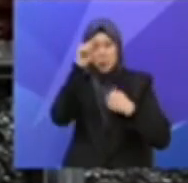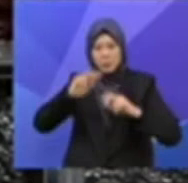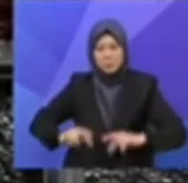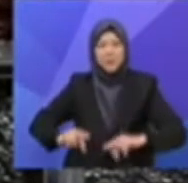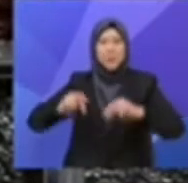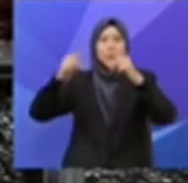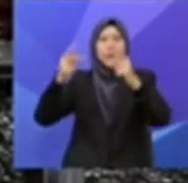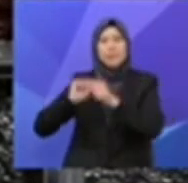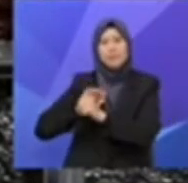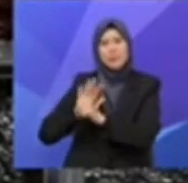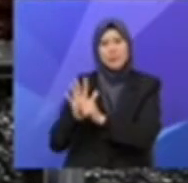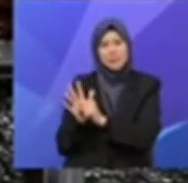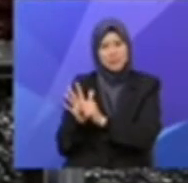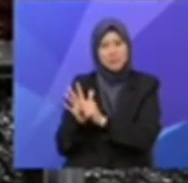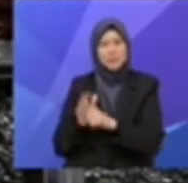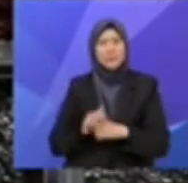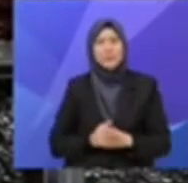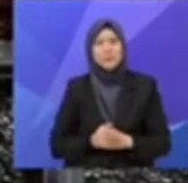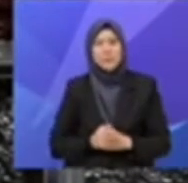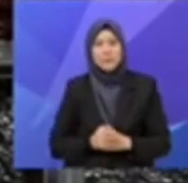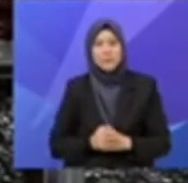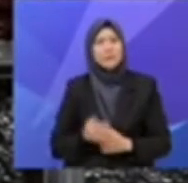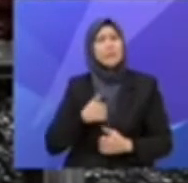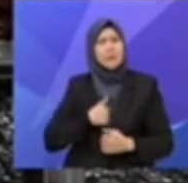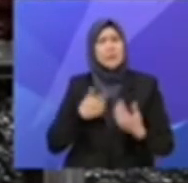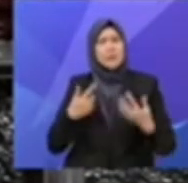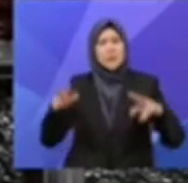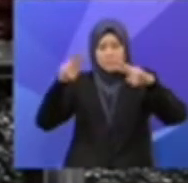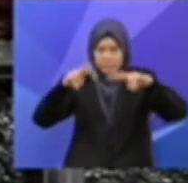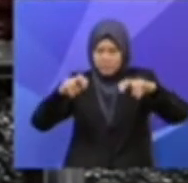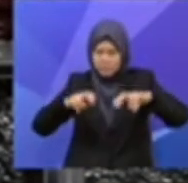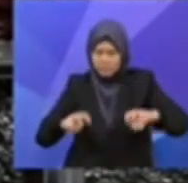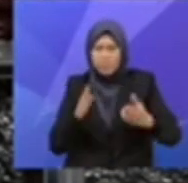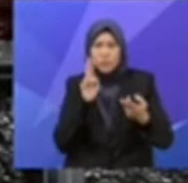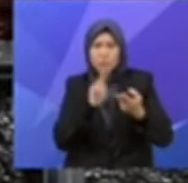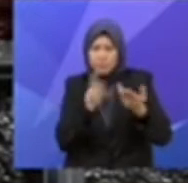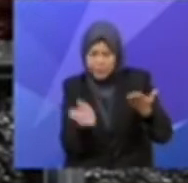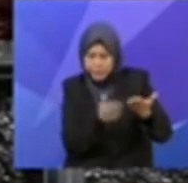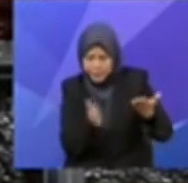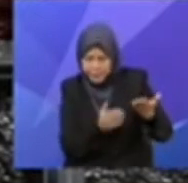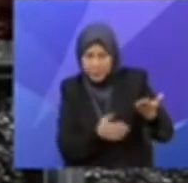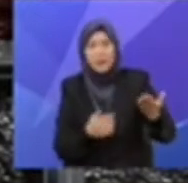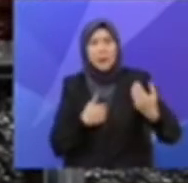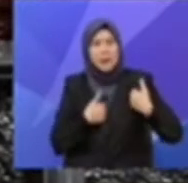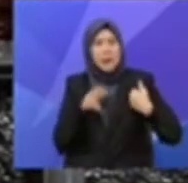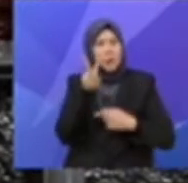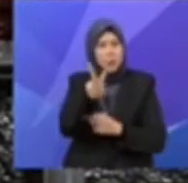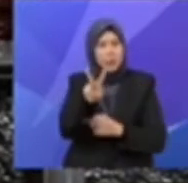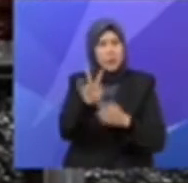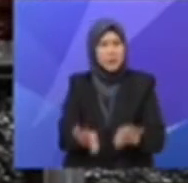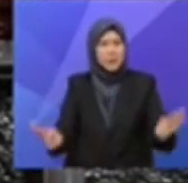penomeco Bikini saya teliti dalam dokumen pemilihan itu ada dua kata kunci penting